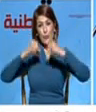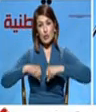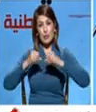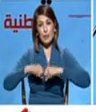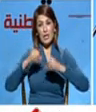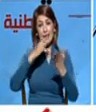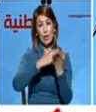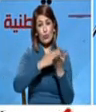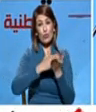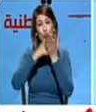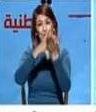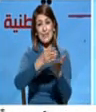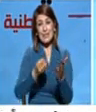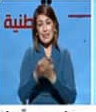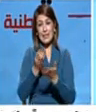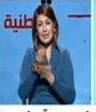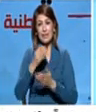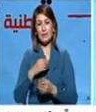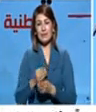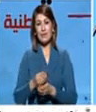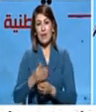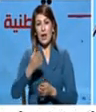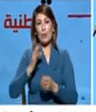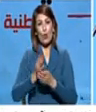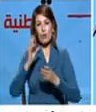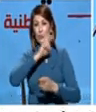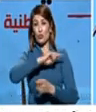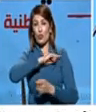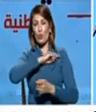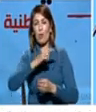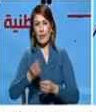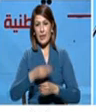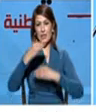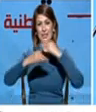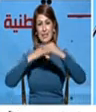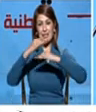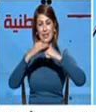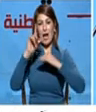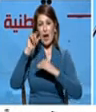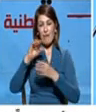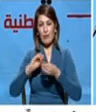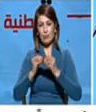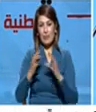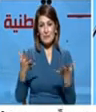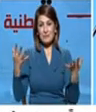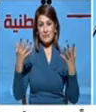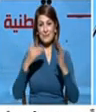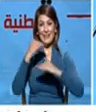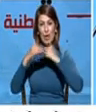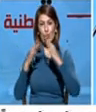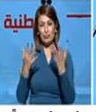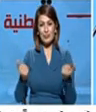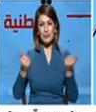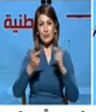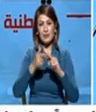الصندوق الوطني للضمان الاجتماعي ايضا مشكورين طوروا جمله من التطبيقات تتعلق بالتالي بين يعني احنا في